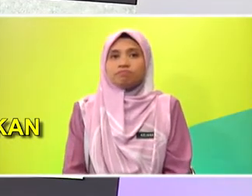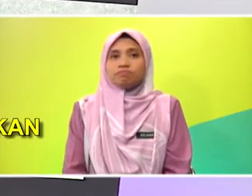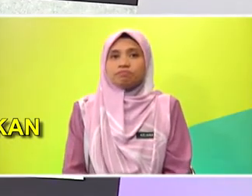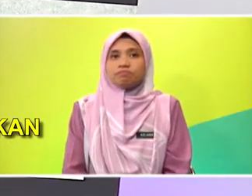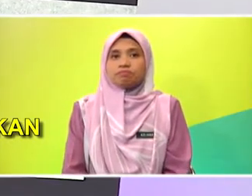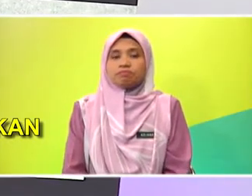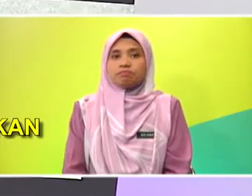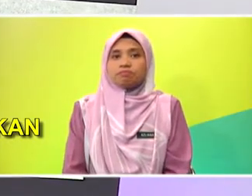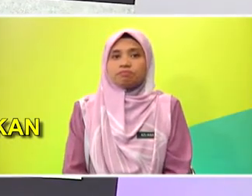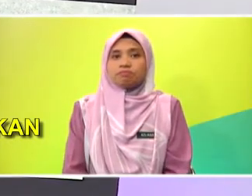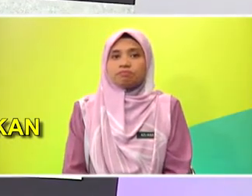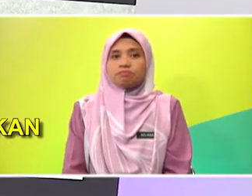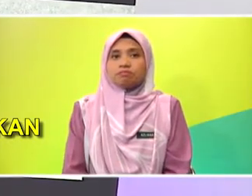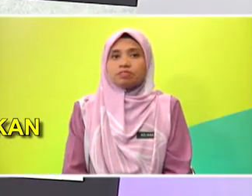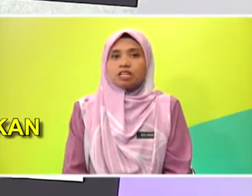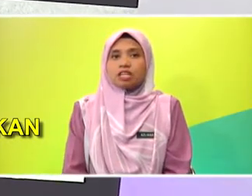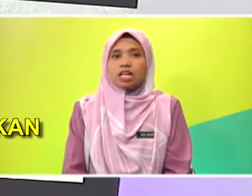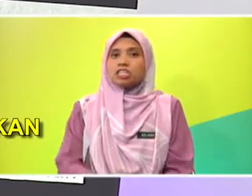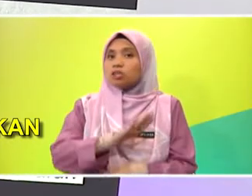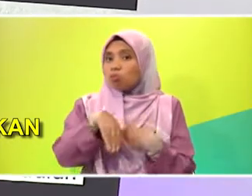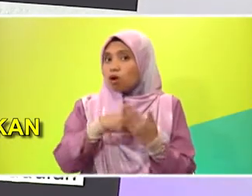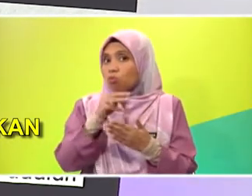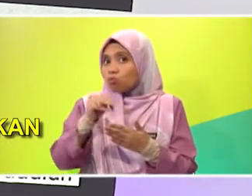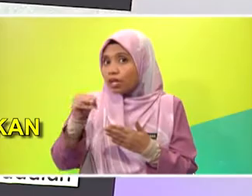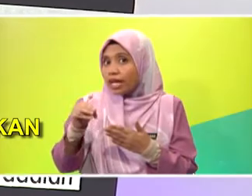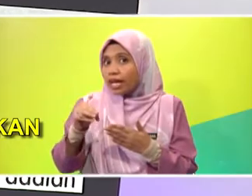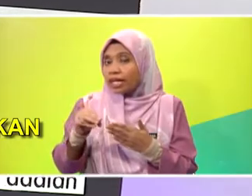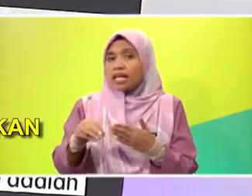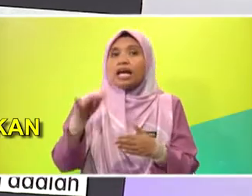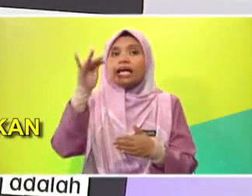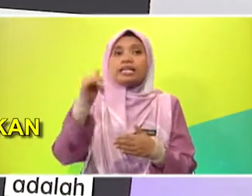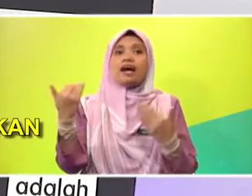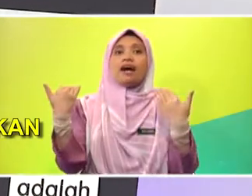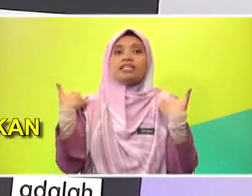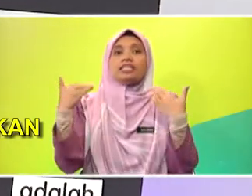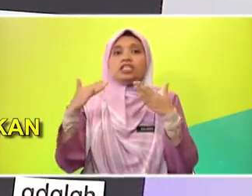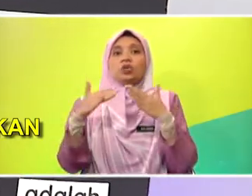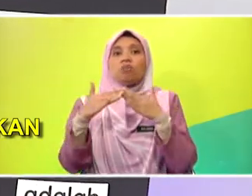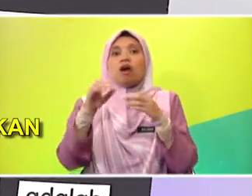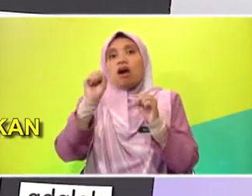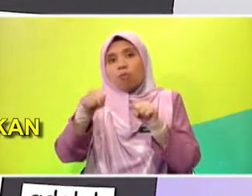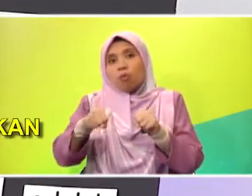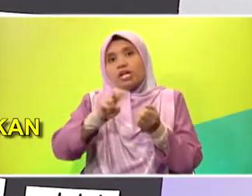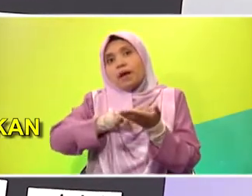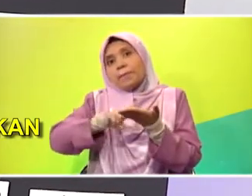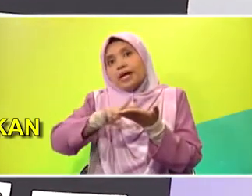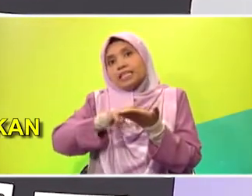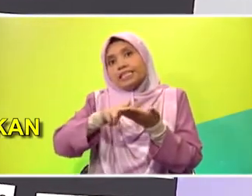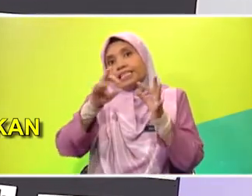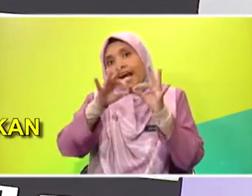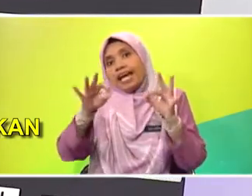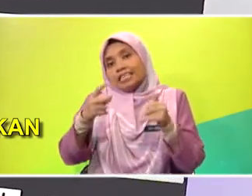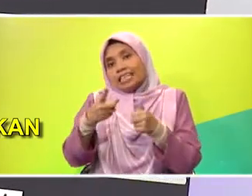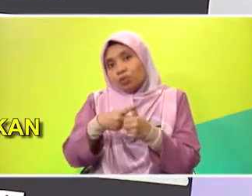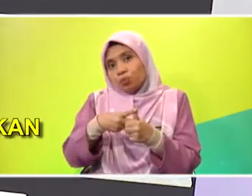bye sambil sambil tuh murid-murid yang berada di rumah boleh baca kembali daripada ayat